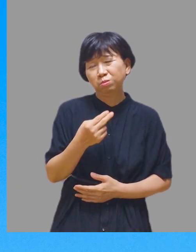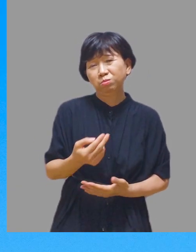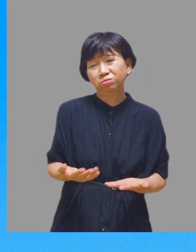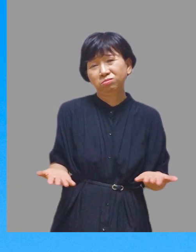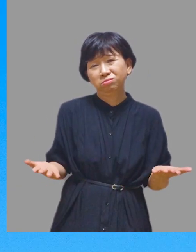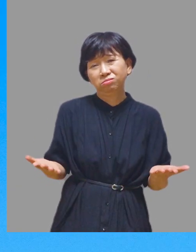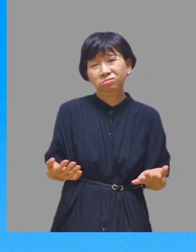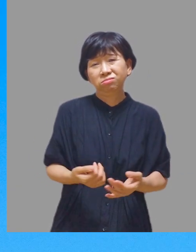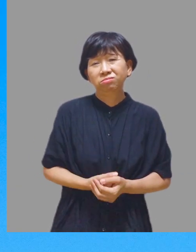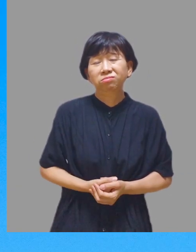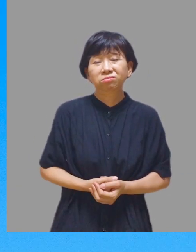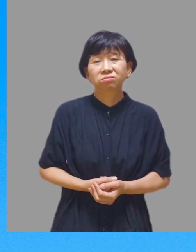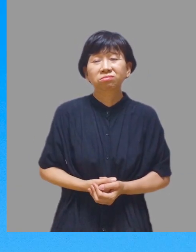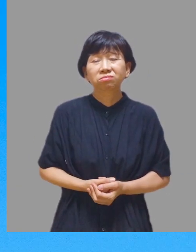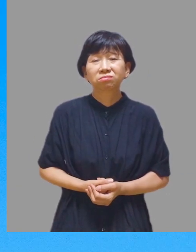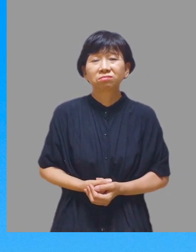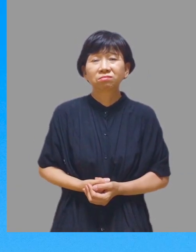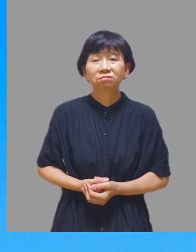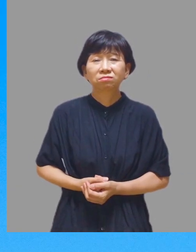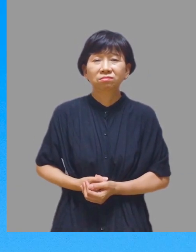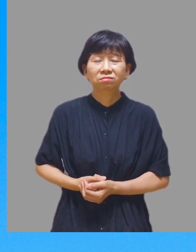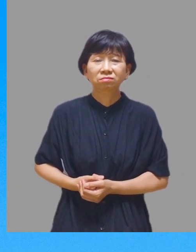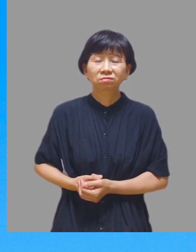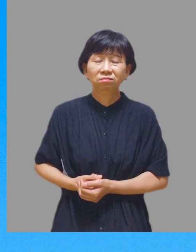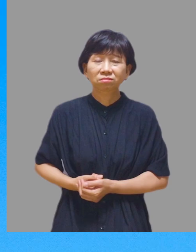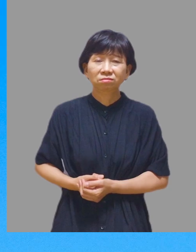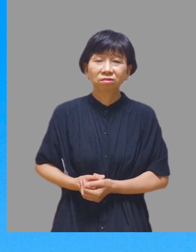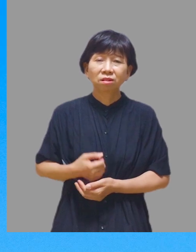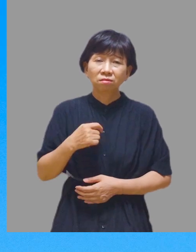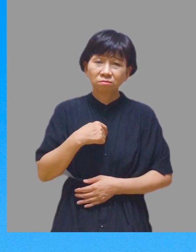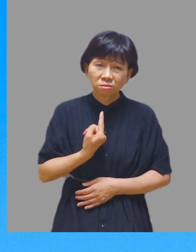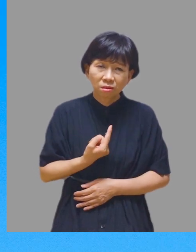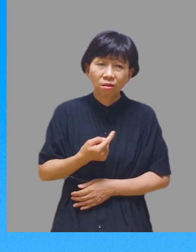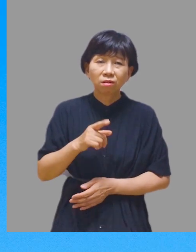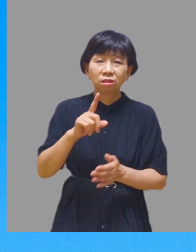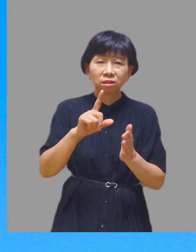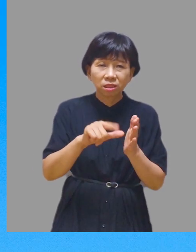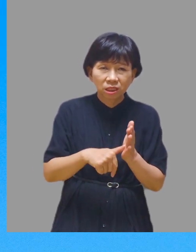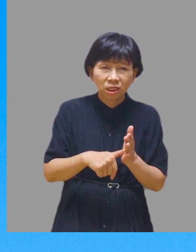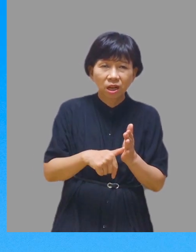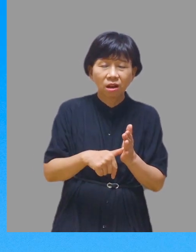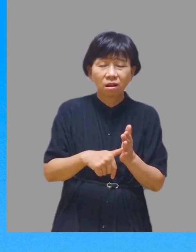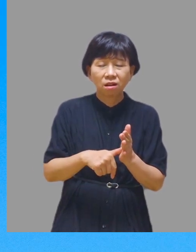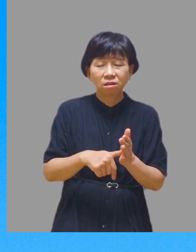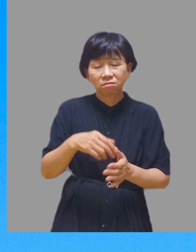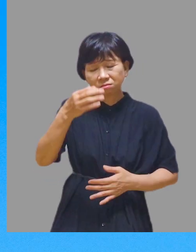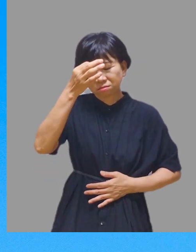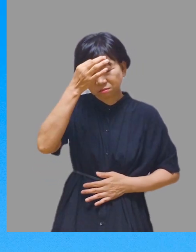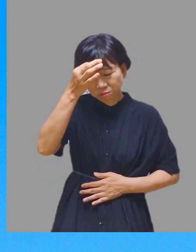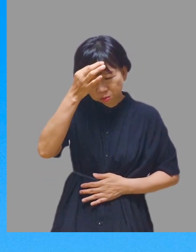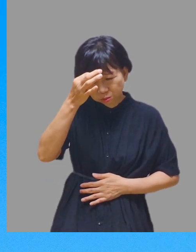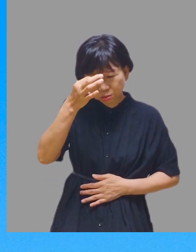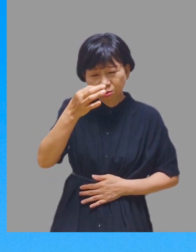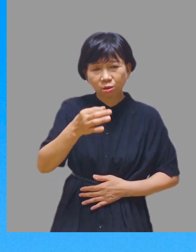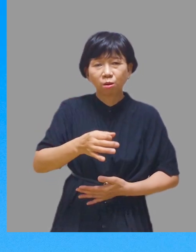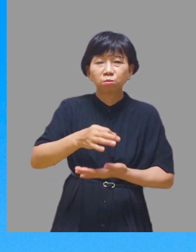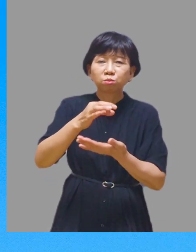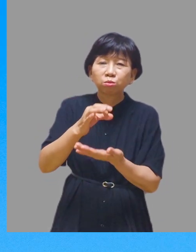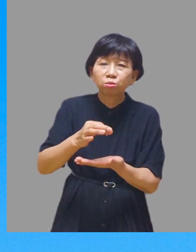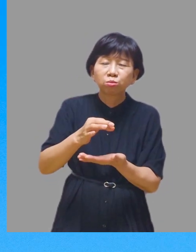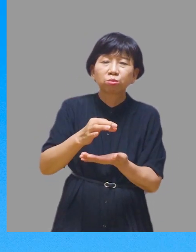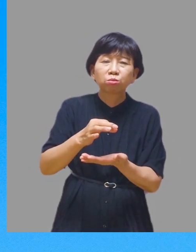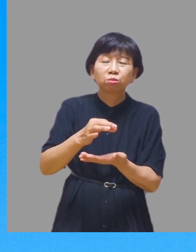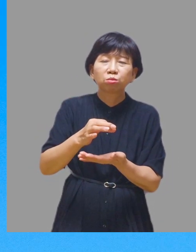아무도 자기의 시간을 쪼개어서, 자기의 재능을 쪼개어서, 자기의 물질을